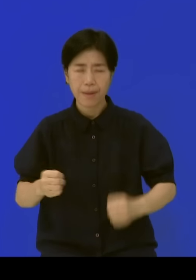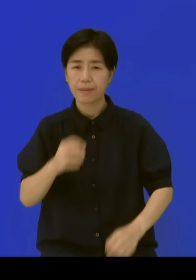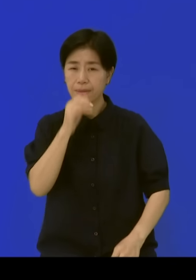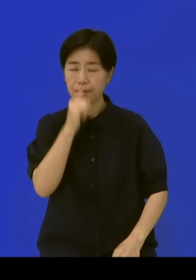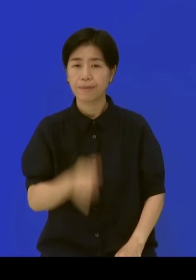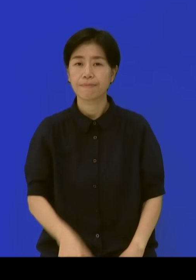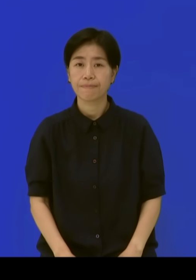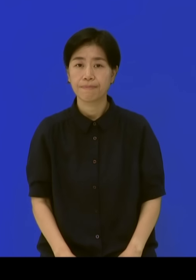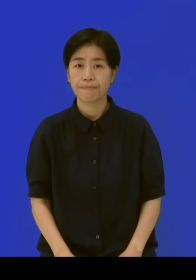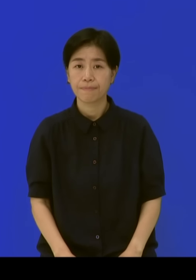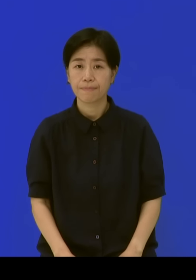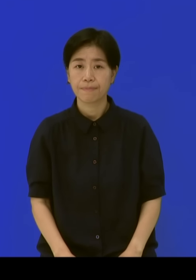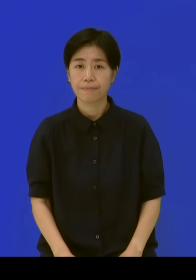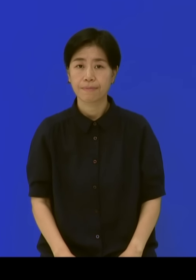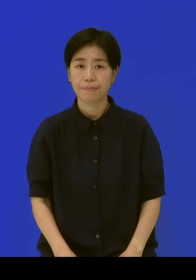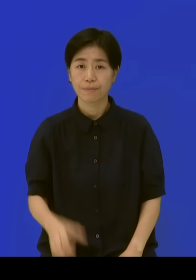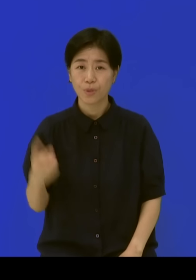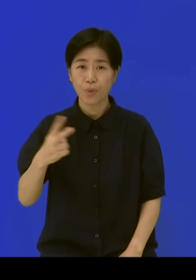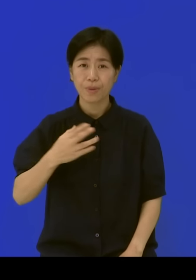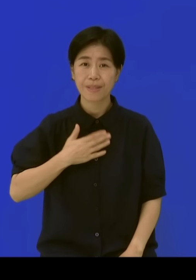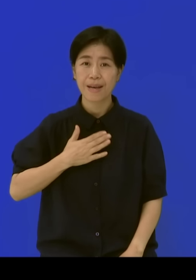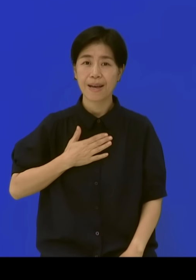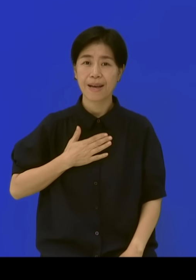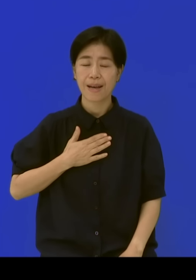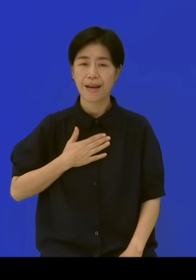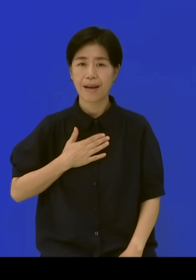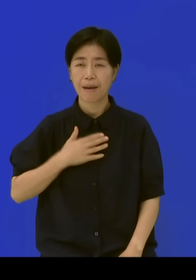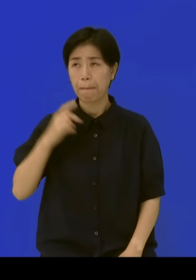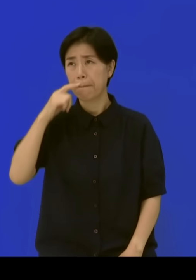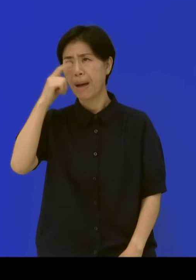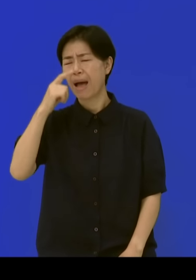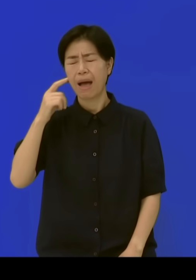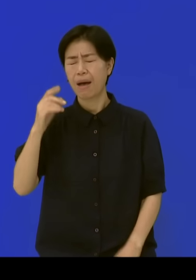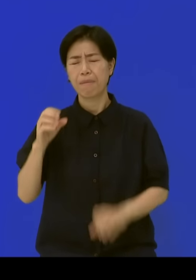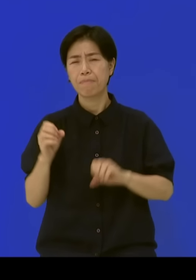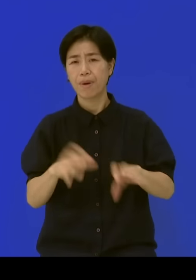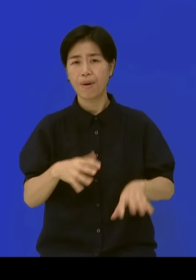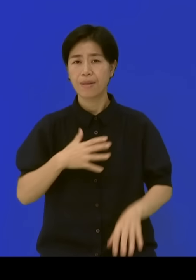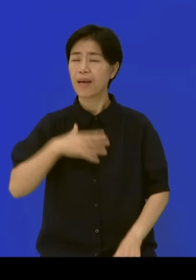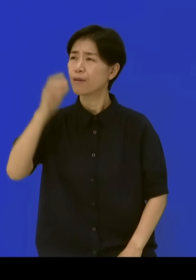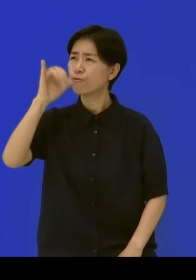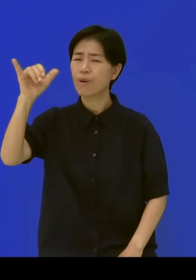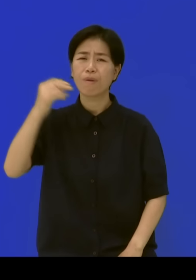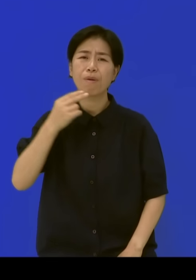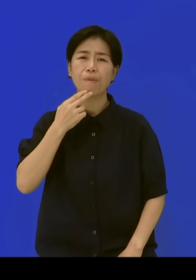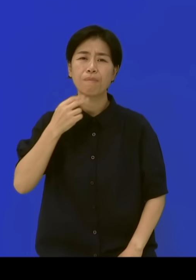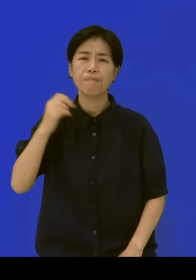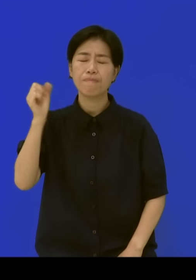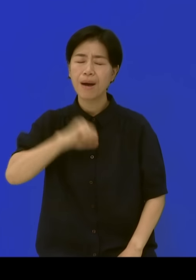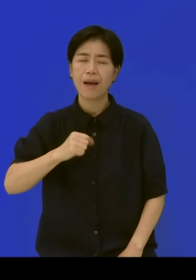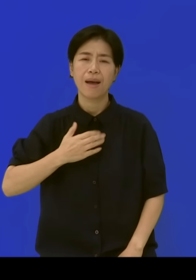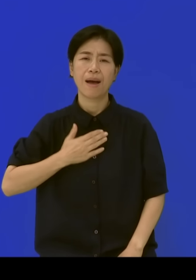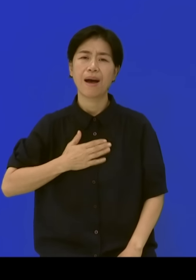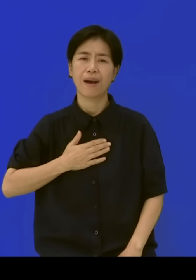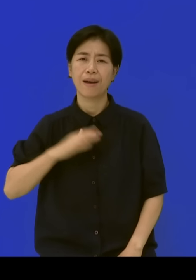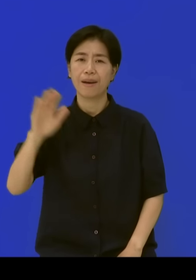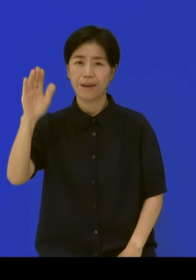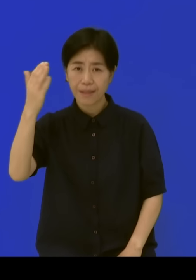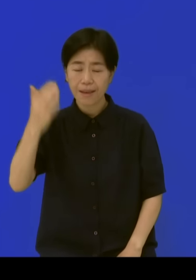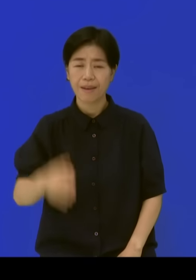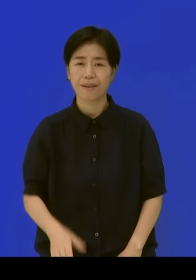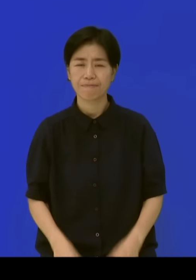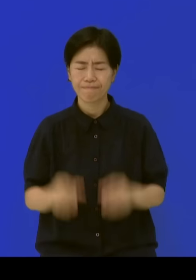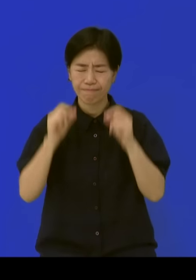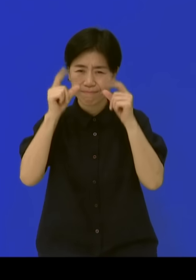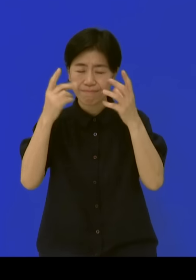그렇게 전혀 훌륭하지 않다는 것을 제가 의사로서도 한 인간으로서도 그렇게 훌륭하지 않다는 것을 깨닫는